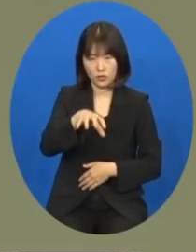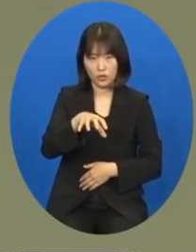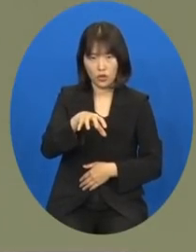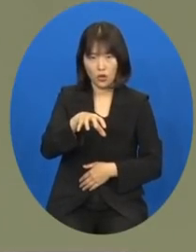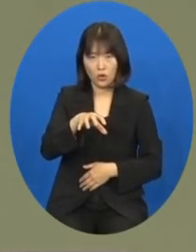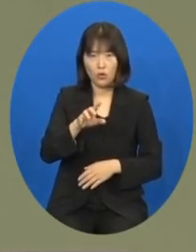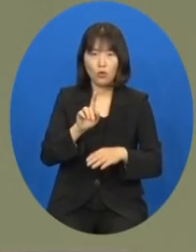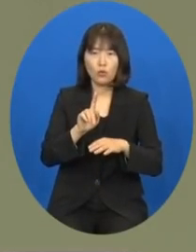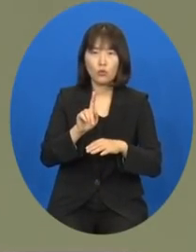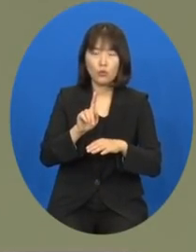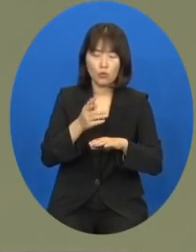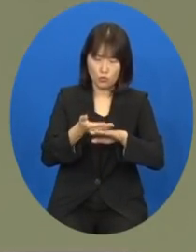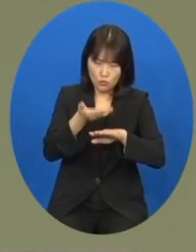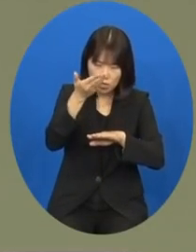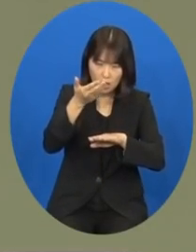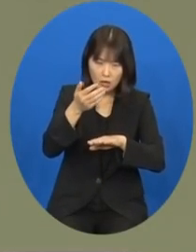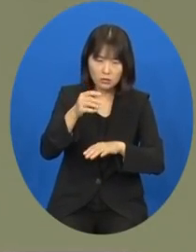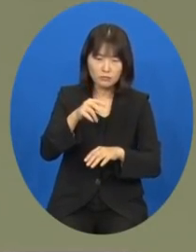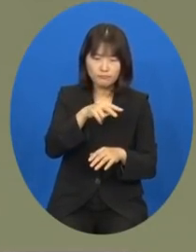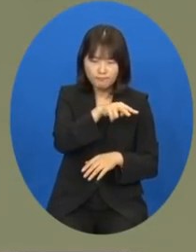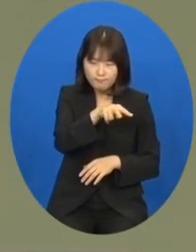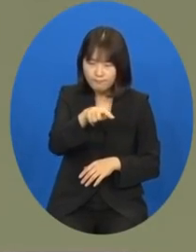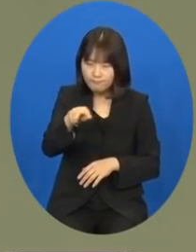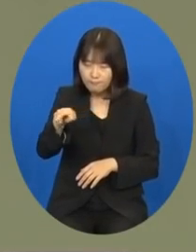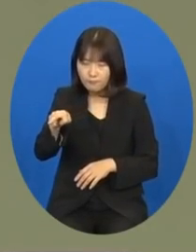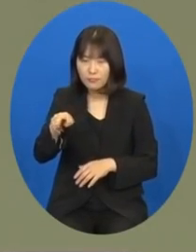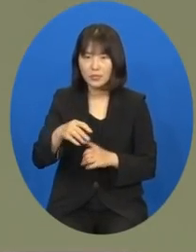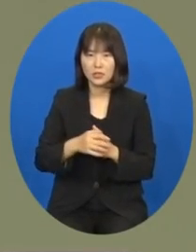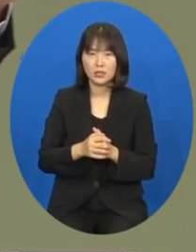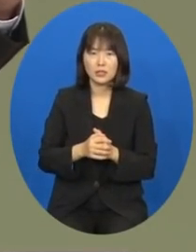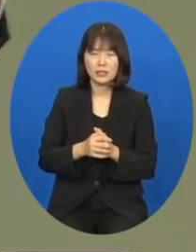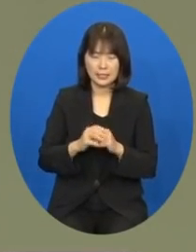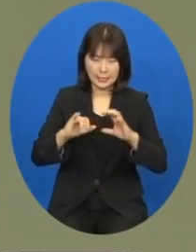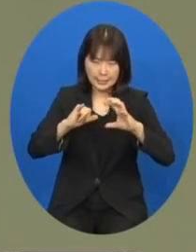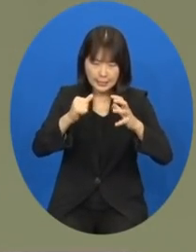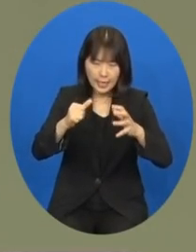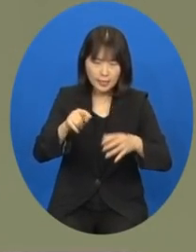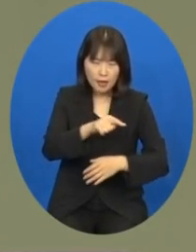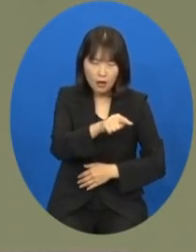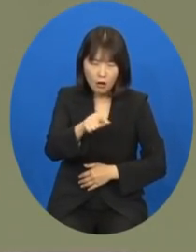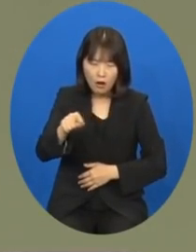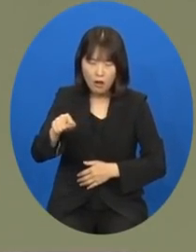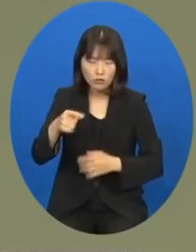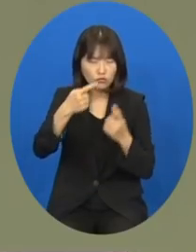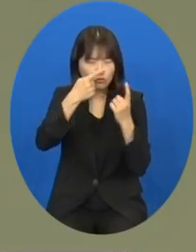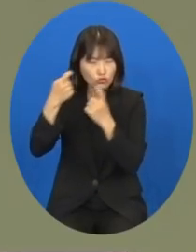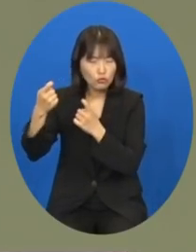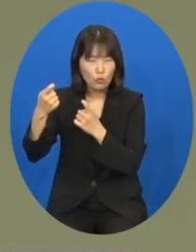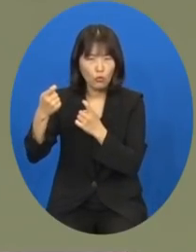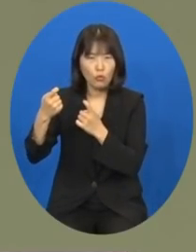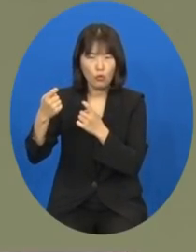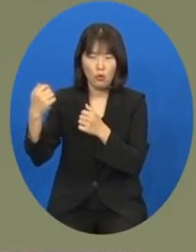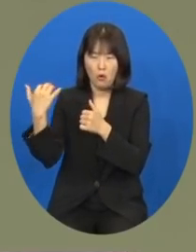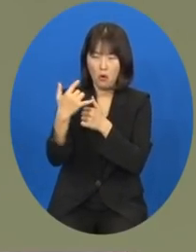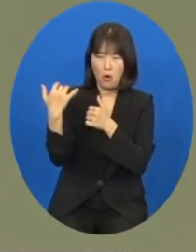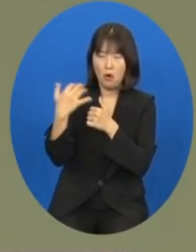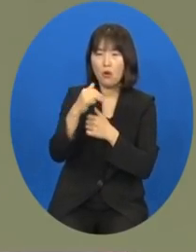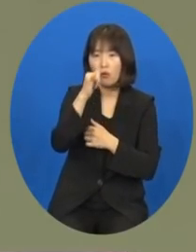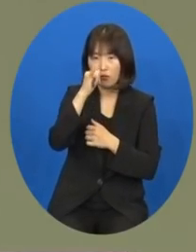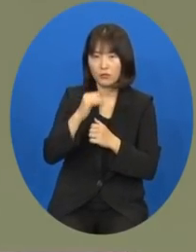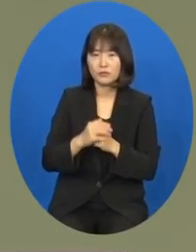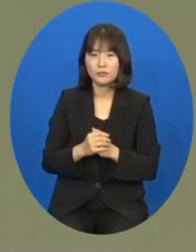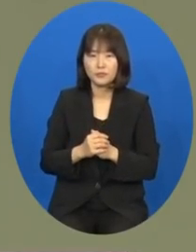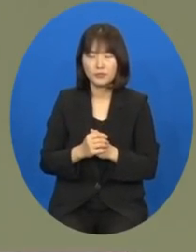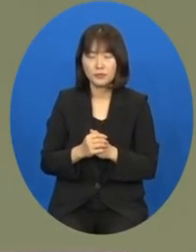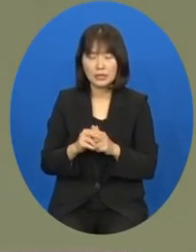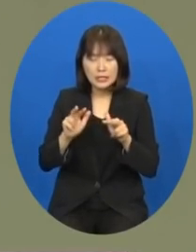정치권력 경제와 정치와 종교의 이 세상의 것들로 욕하는 거죠 그게 마귀의 유혹이 얻습니다 그것의 지금